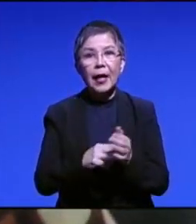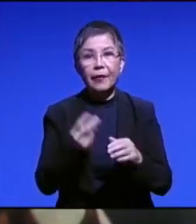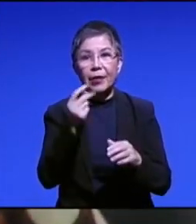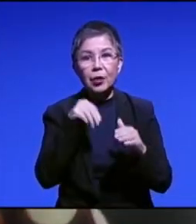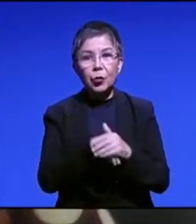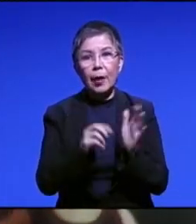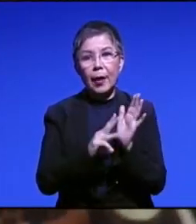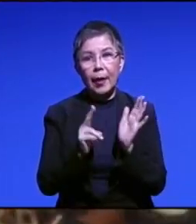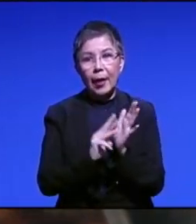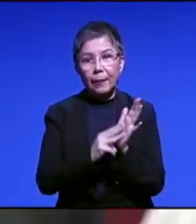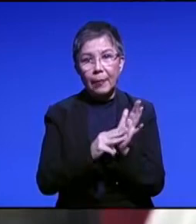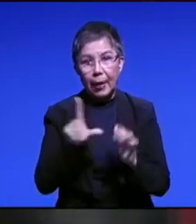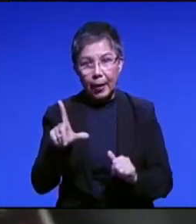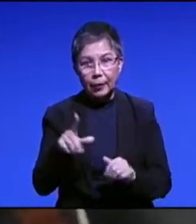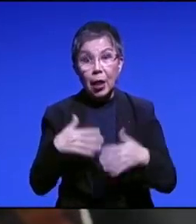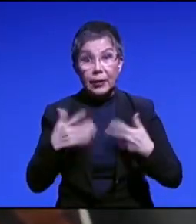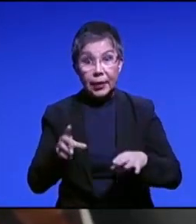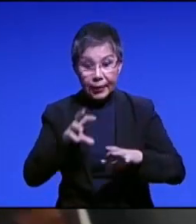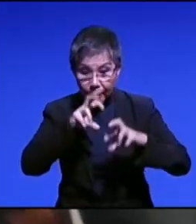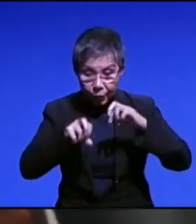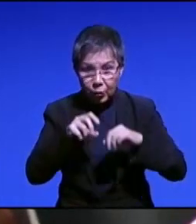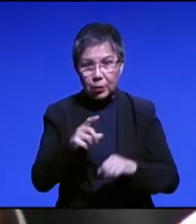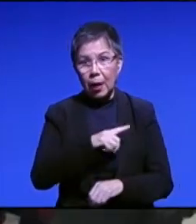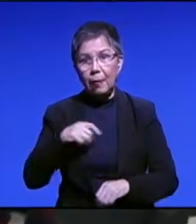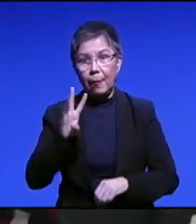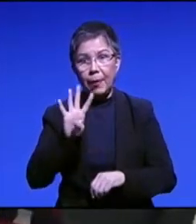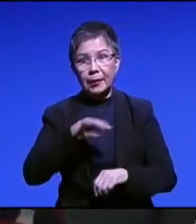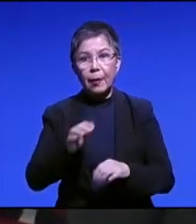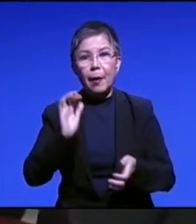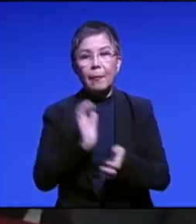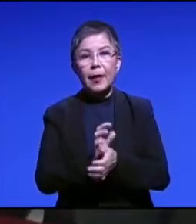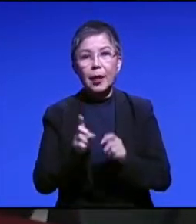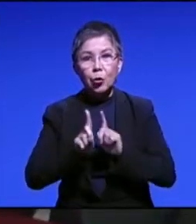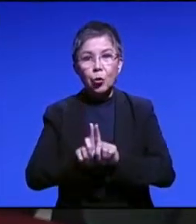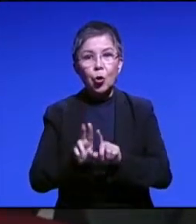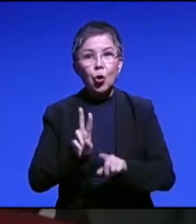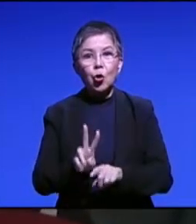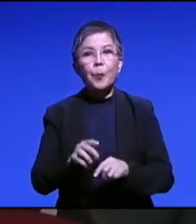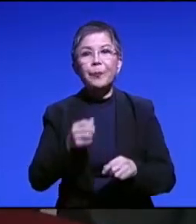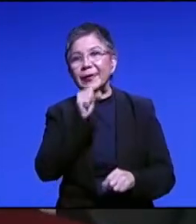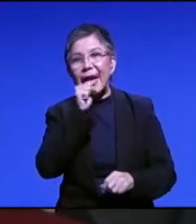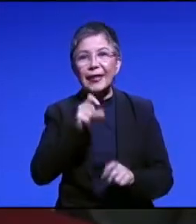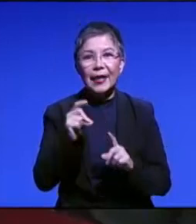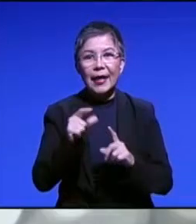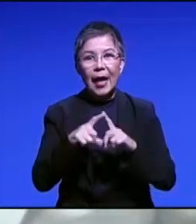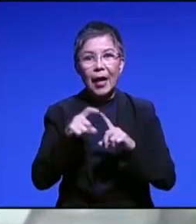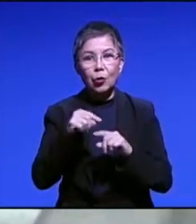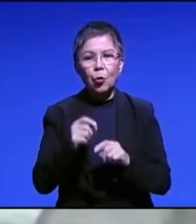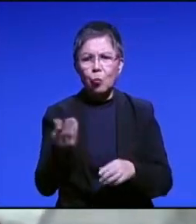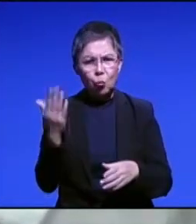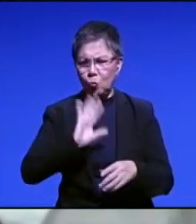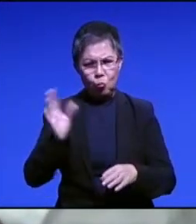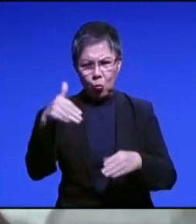investasi bodong Mimiles. Usai menjalani pemeriksaan selama 4 jam, mantan personel grup Ratu ini menegaskan dirinya bukan